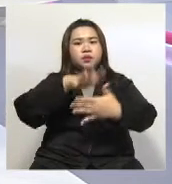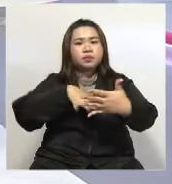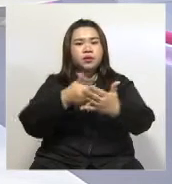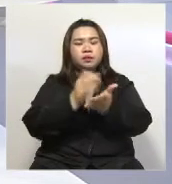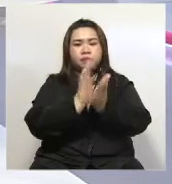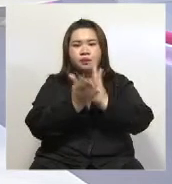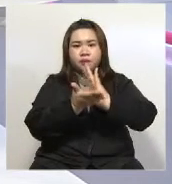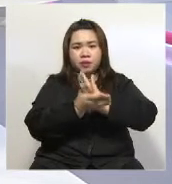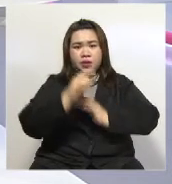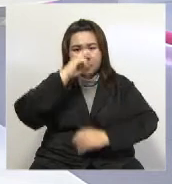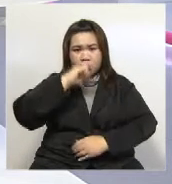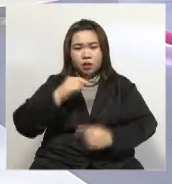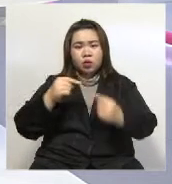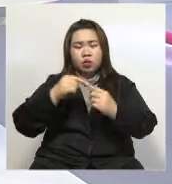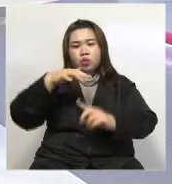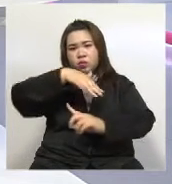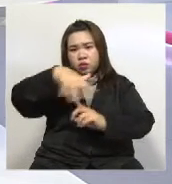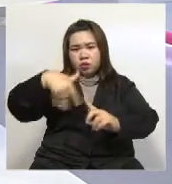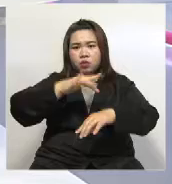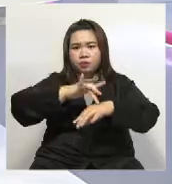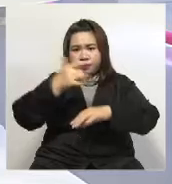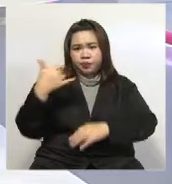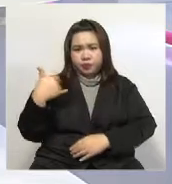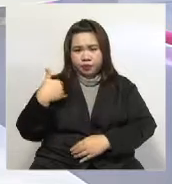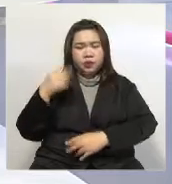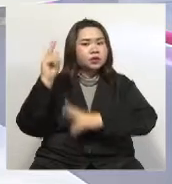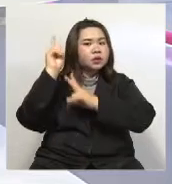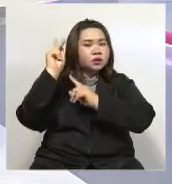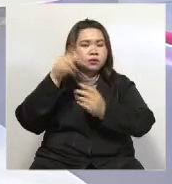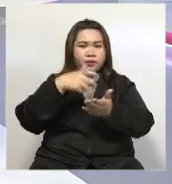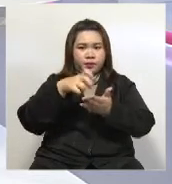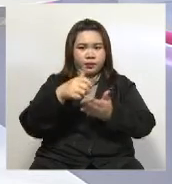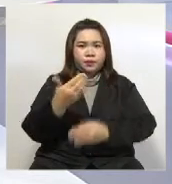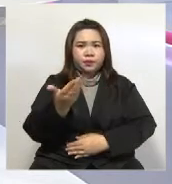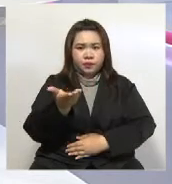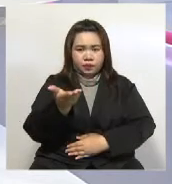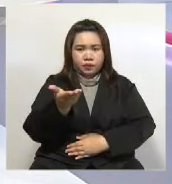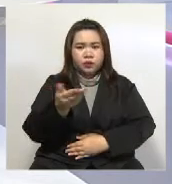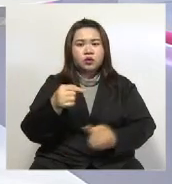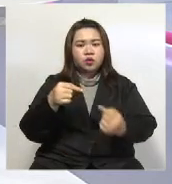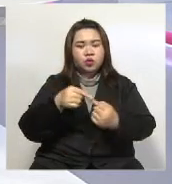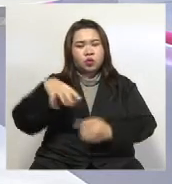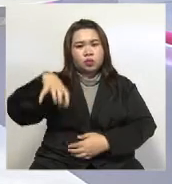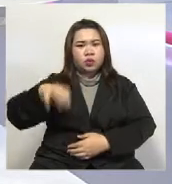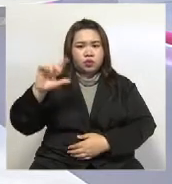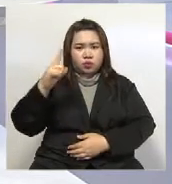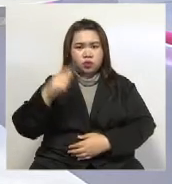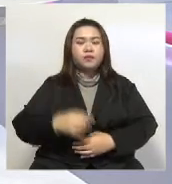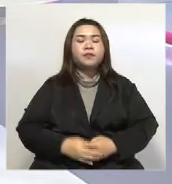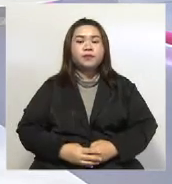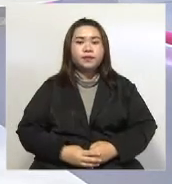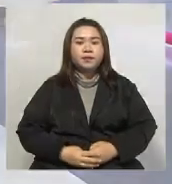ทศด้านทรัพยากรธรรมชาติและสิ่งแวดล้อมนะคะเราไปติดตามจากคุณจารุวรรณจารุจินดารายงานมาจากเมืองทองธานีค่ะ